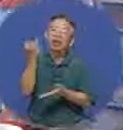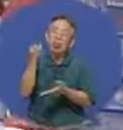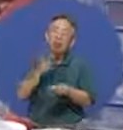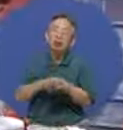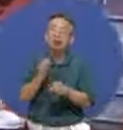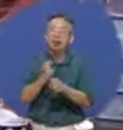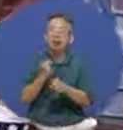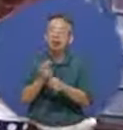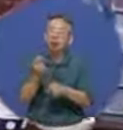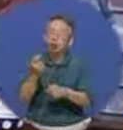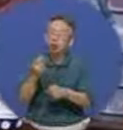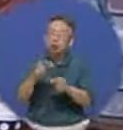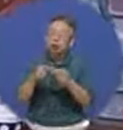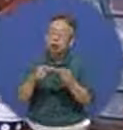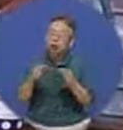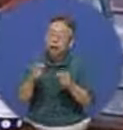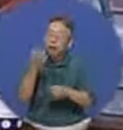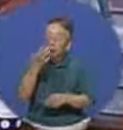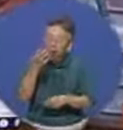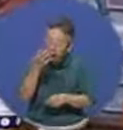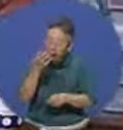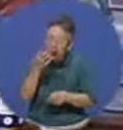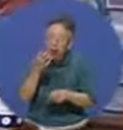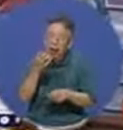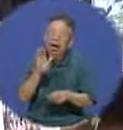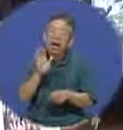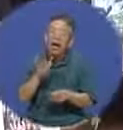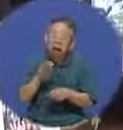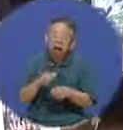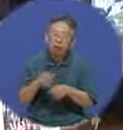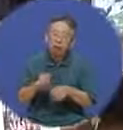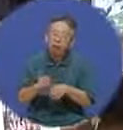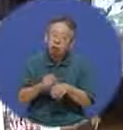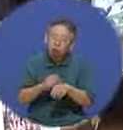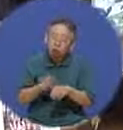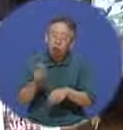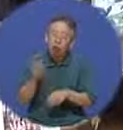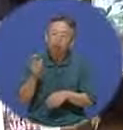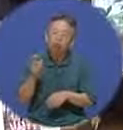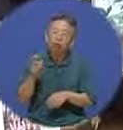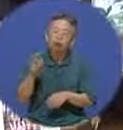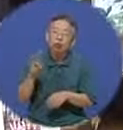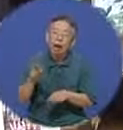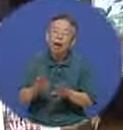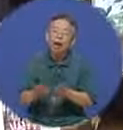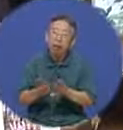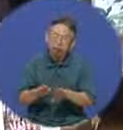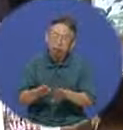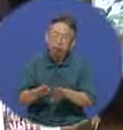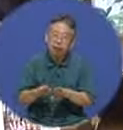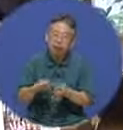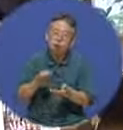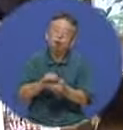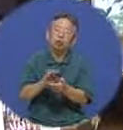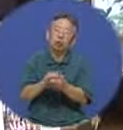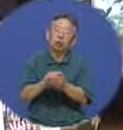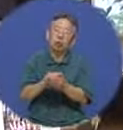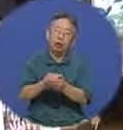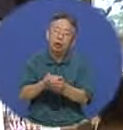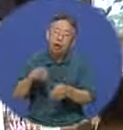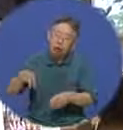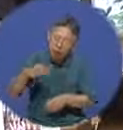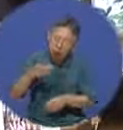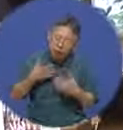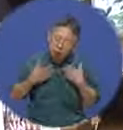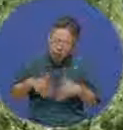りで、ピリッと唐辛子の辛さが効いた特製ぬか漬け高菜のめはり寿司。歩いてきた疲れも忘れてしまう美